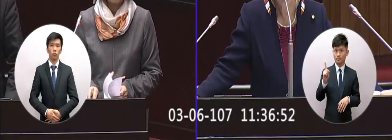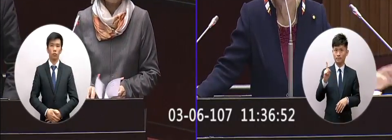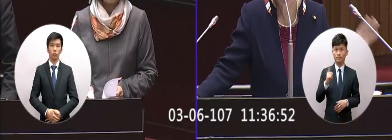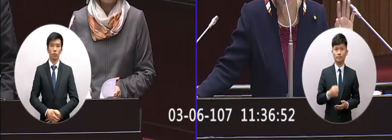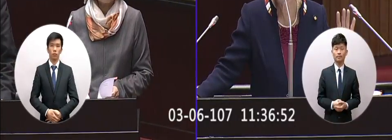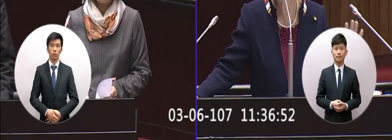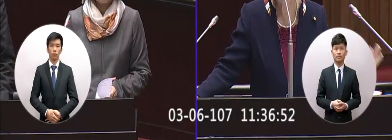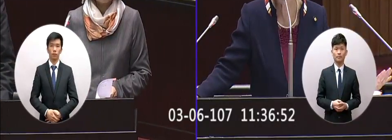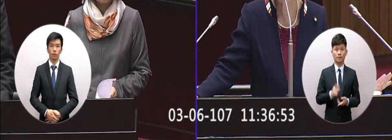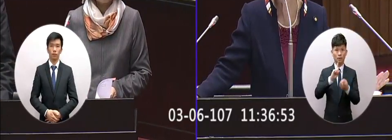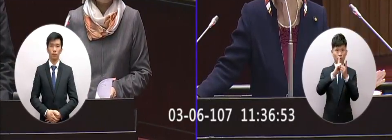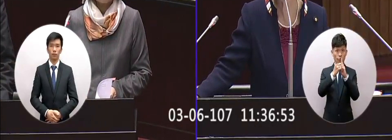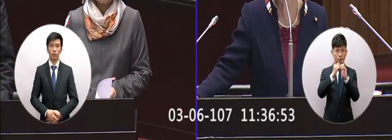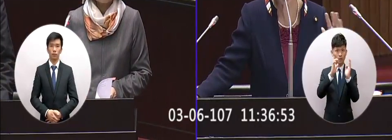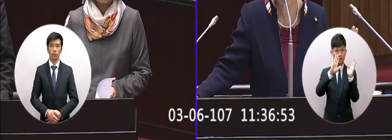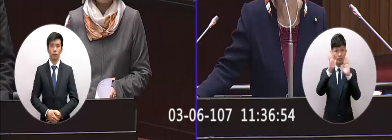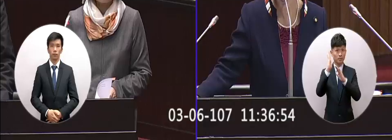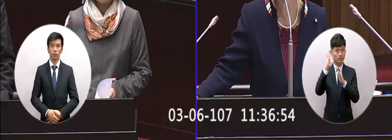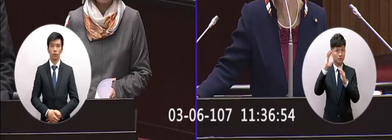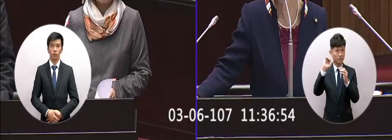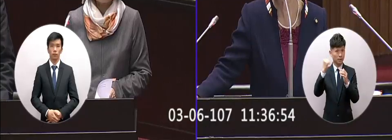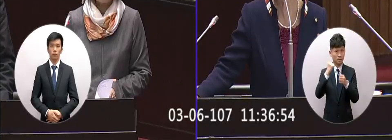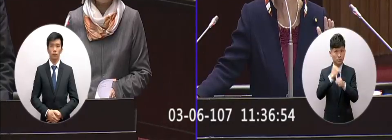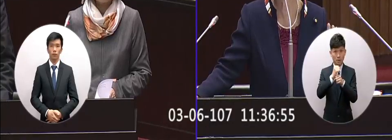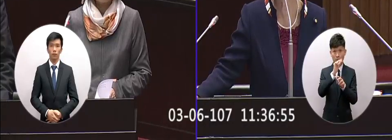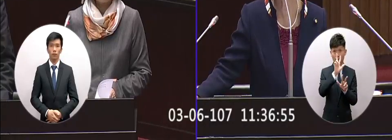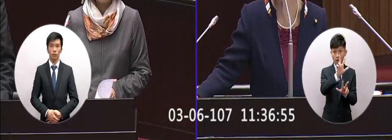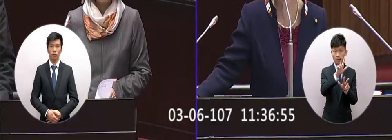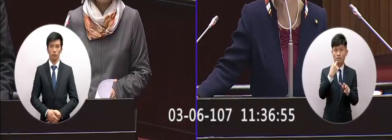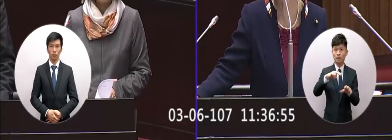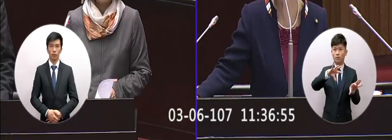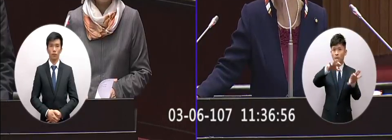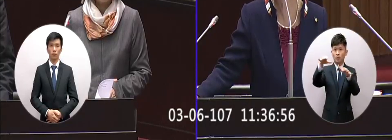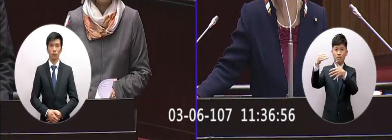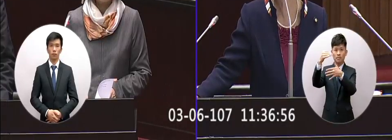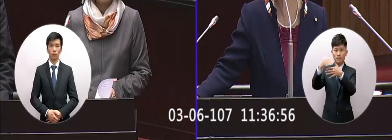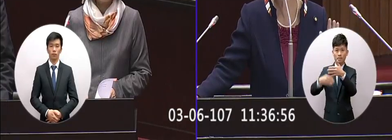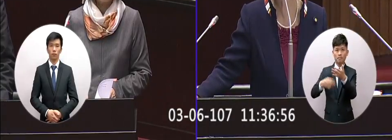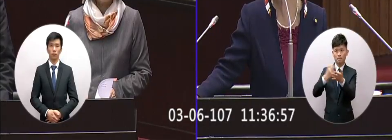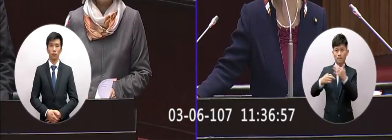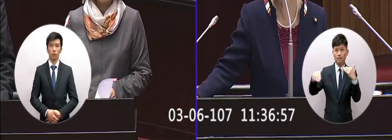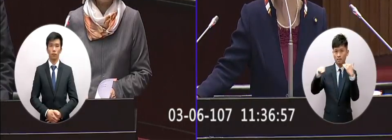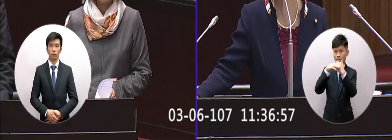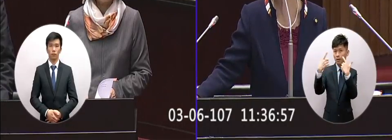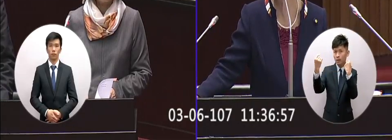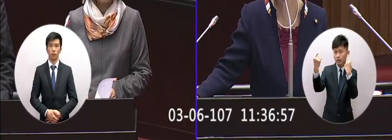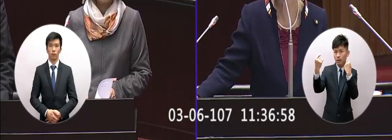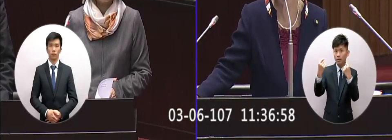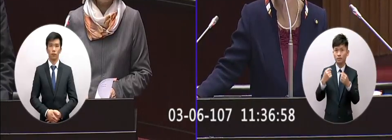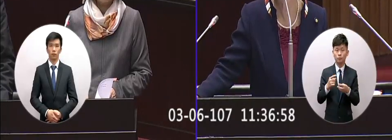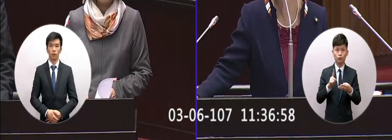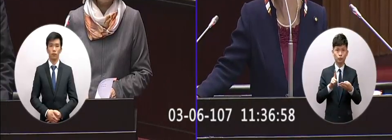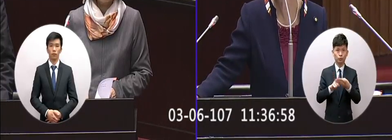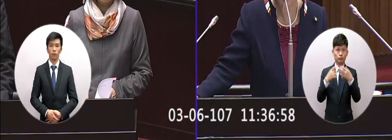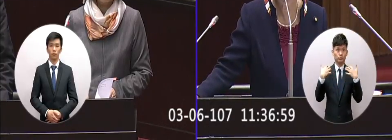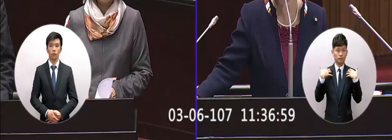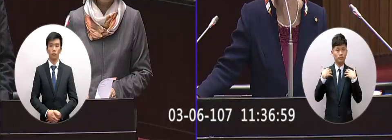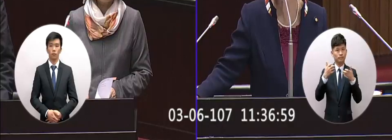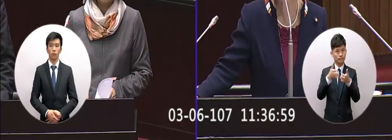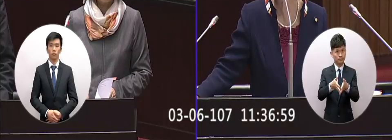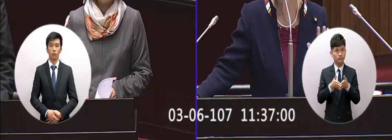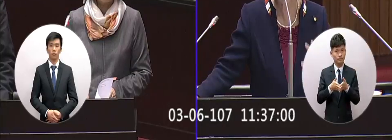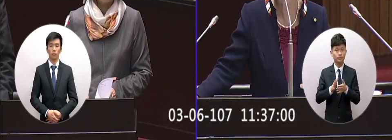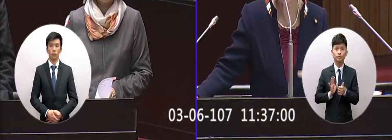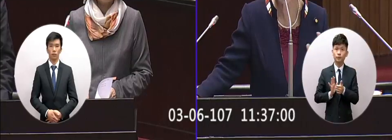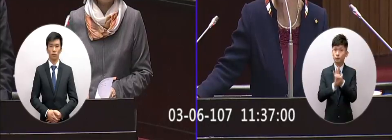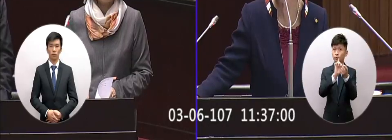要让这个转型正义能够做得好，也能够符合国际的水准， 那个主题事者非常重要。所以呢，促